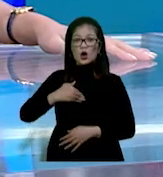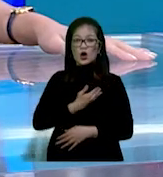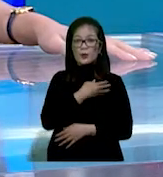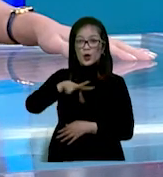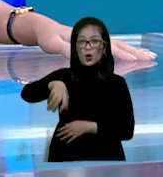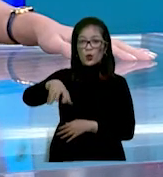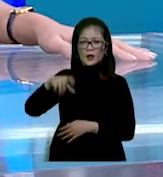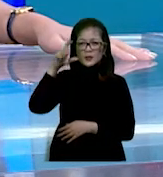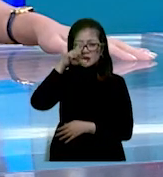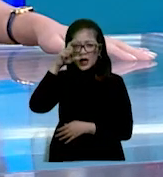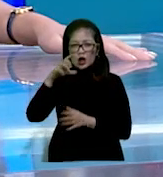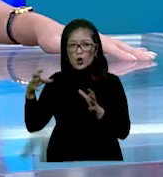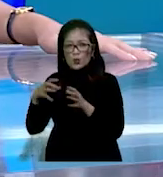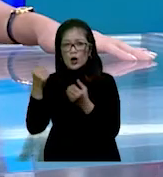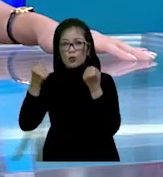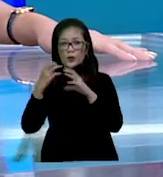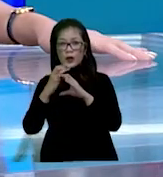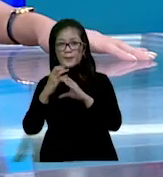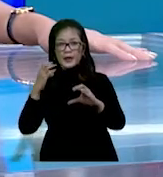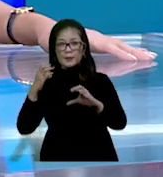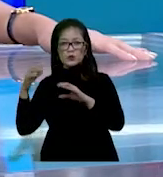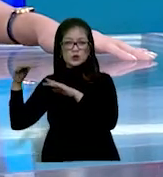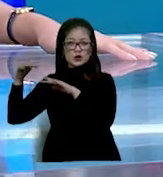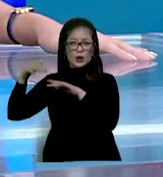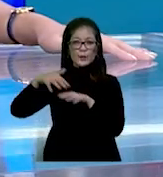menjadikan lokasi longsor Jeberem sebagai pencarian terakhir.